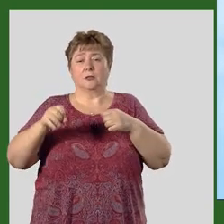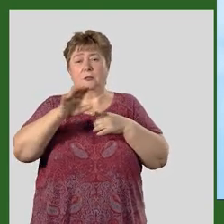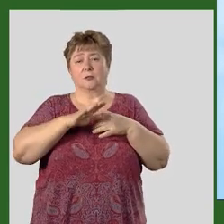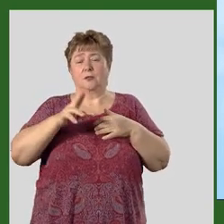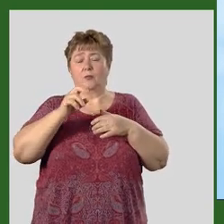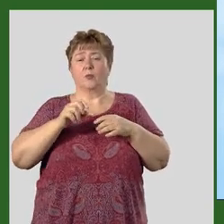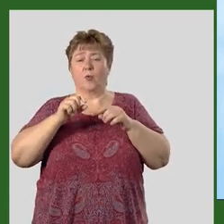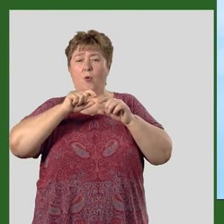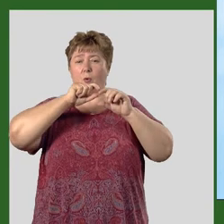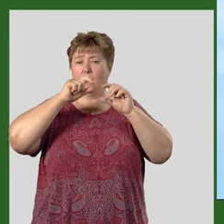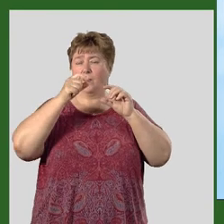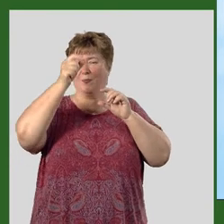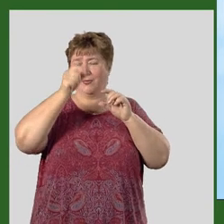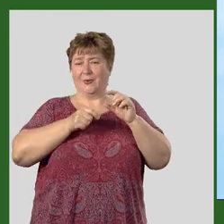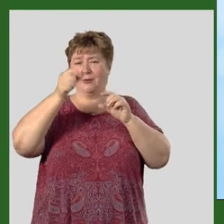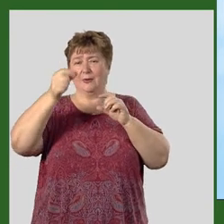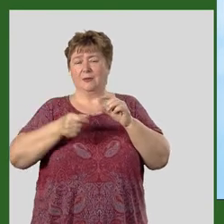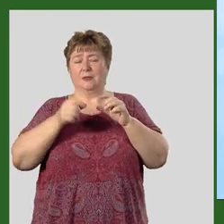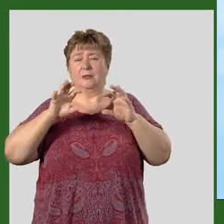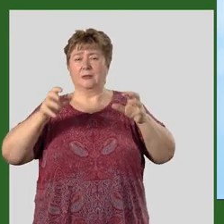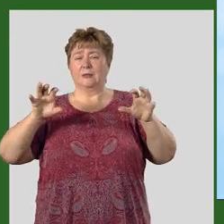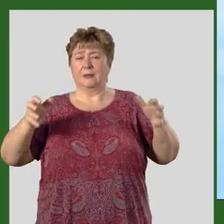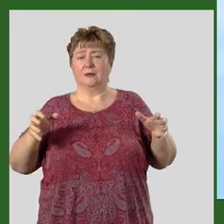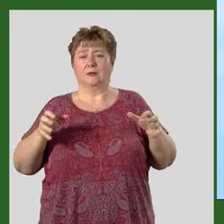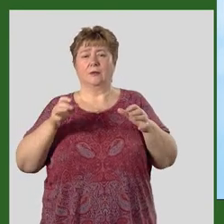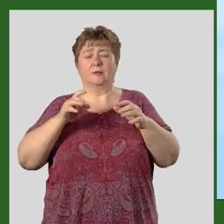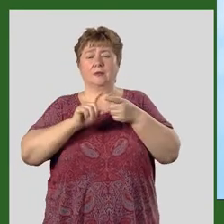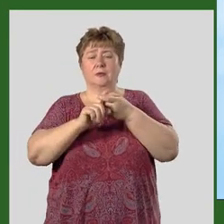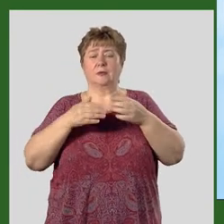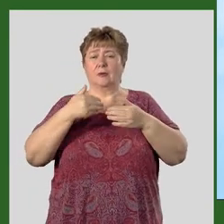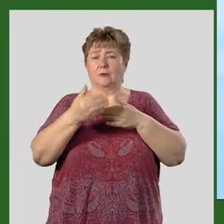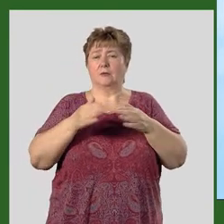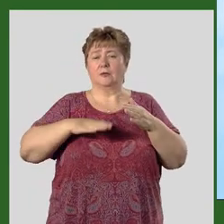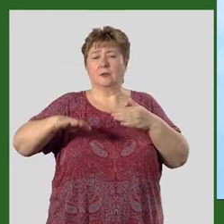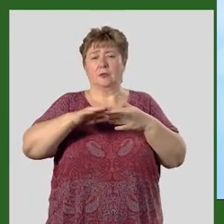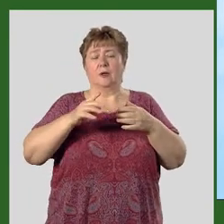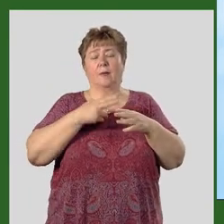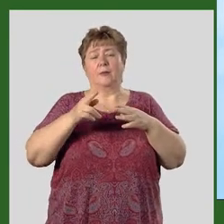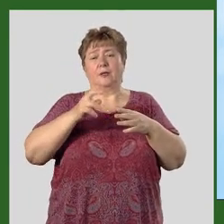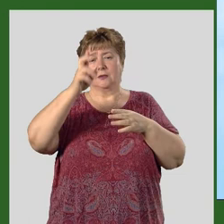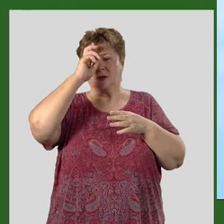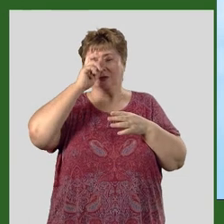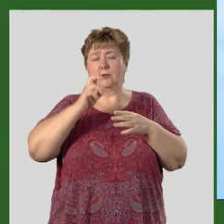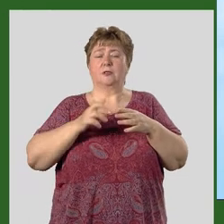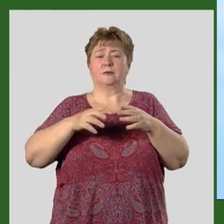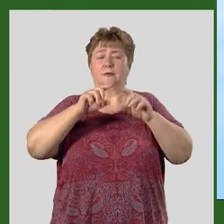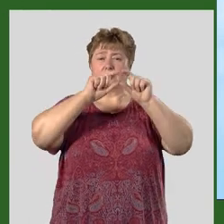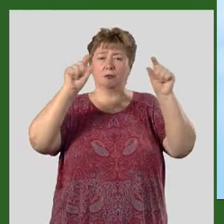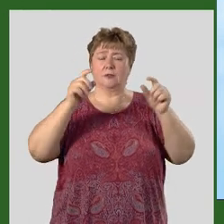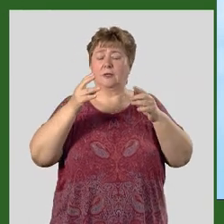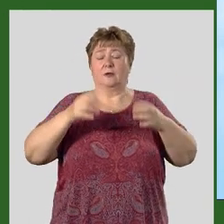по континентам, учитывая, что к странам относятся зависимые территории без государственного статуса